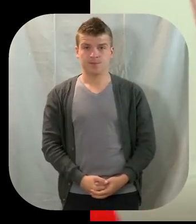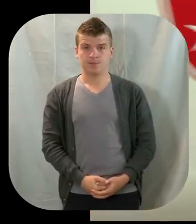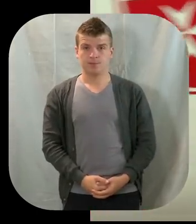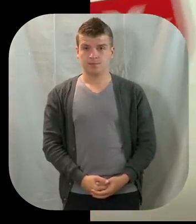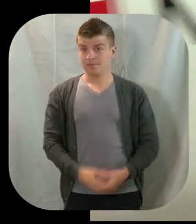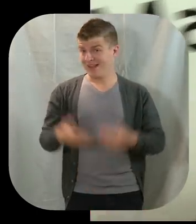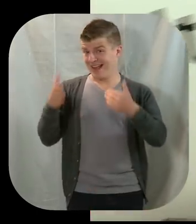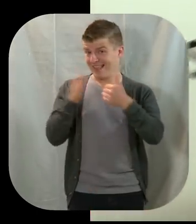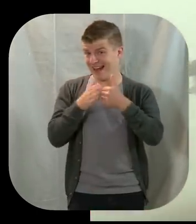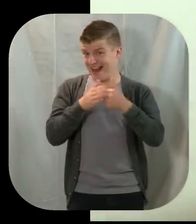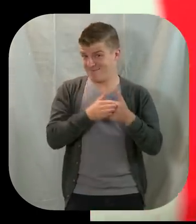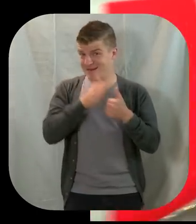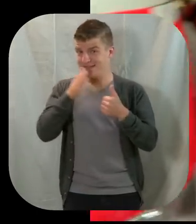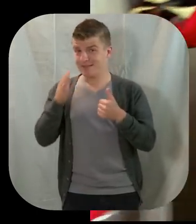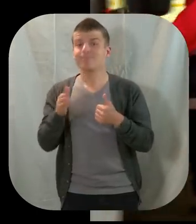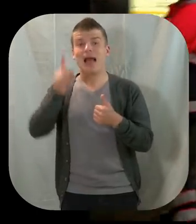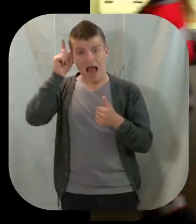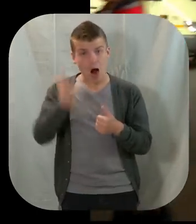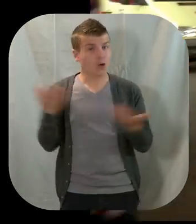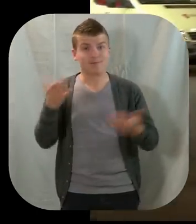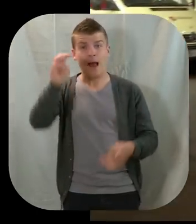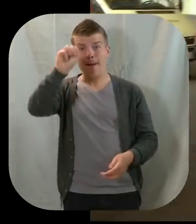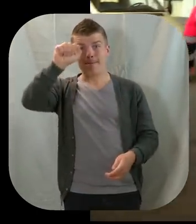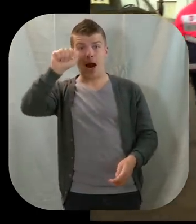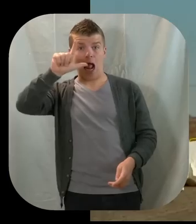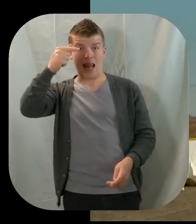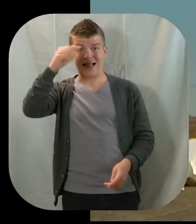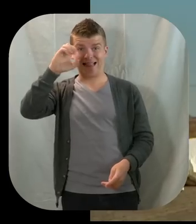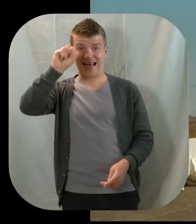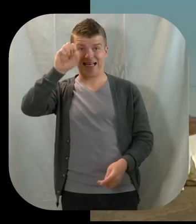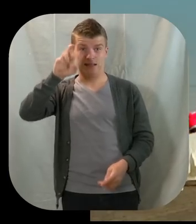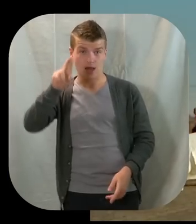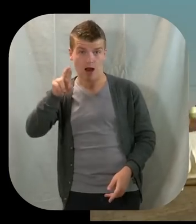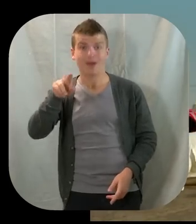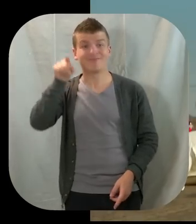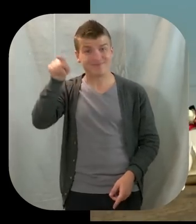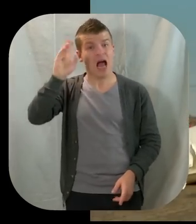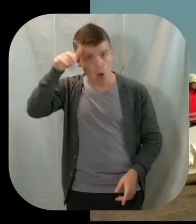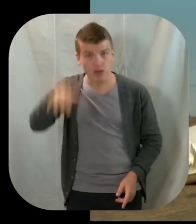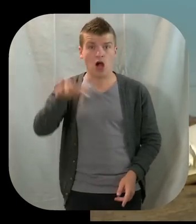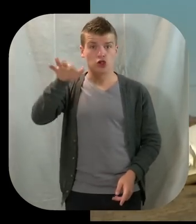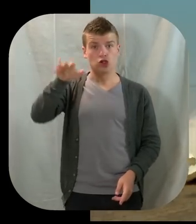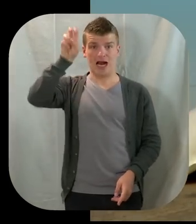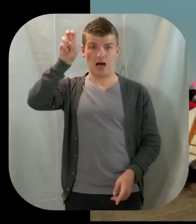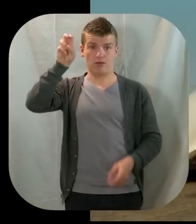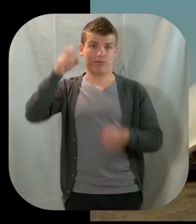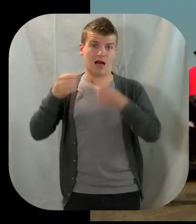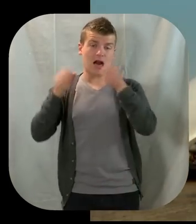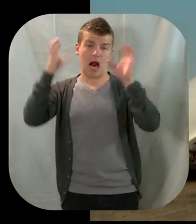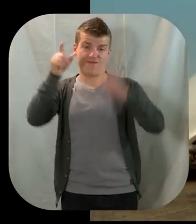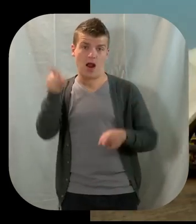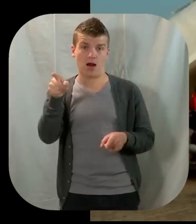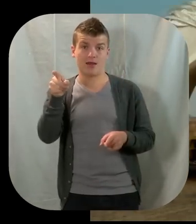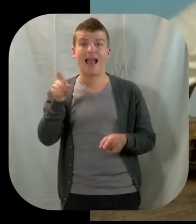Daneben stehen auch die Malteser bereit. Die haben auch Krankenwagen. Aber für den Fall der Fälle haben sie zusätzlich